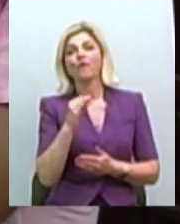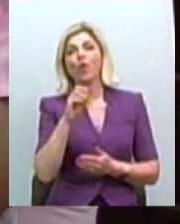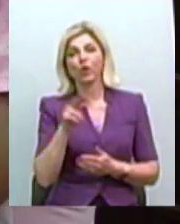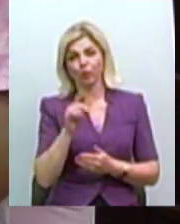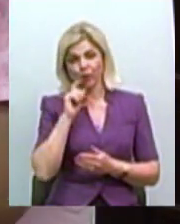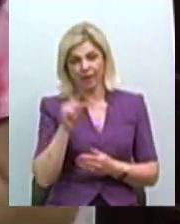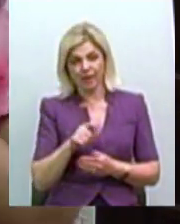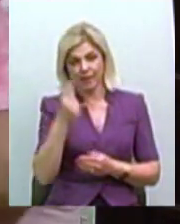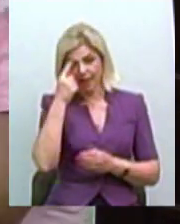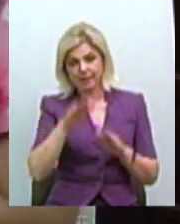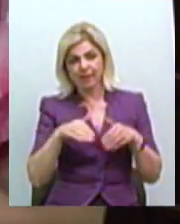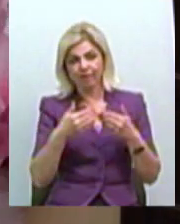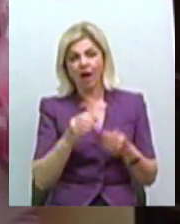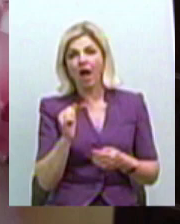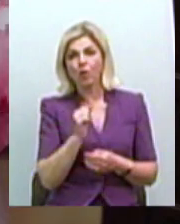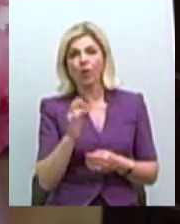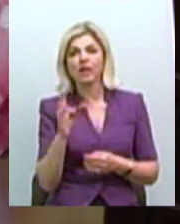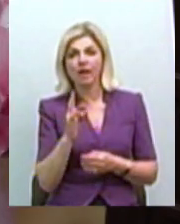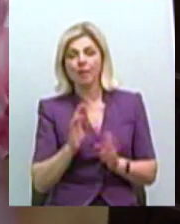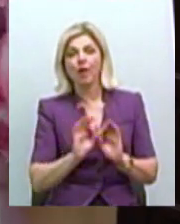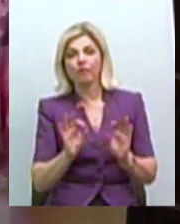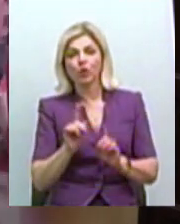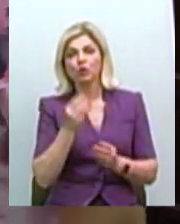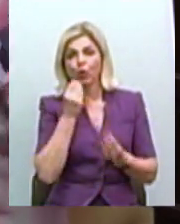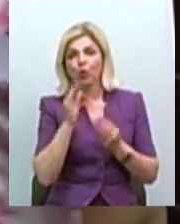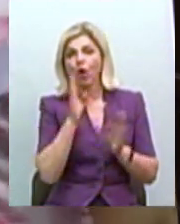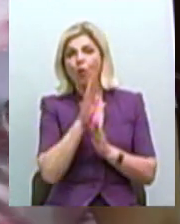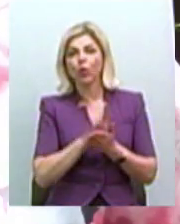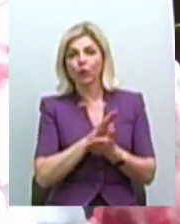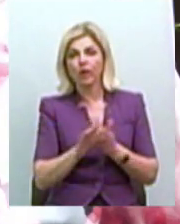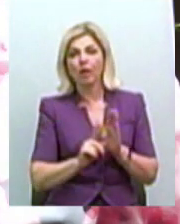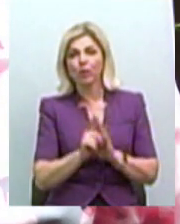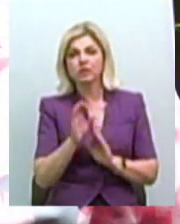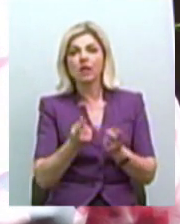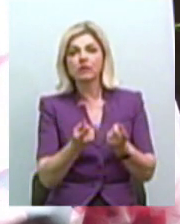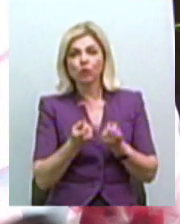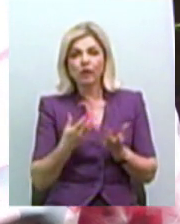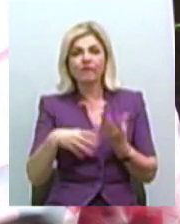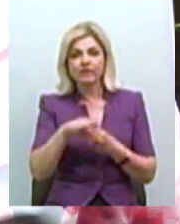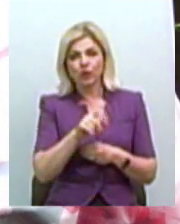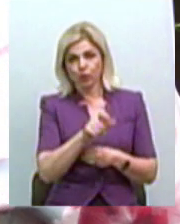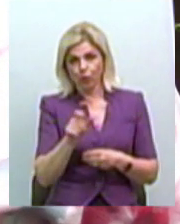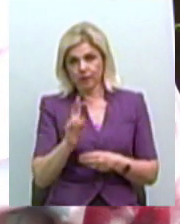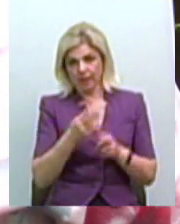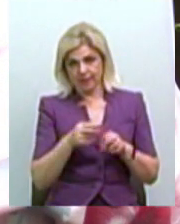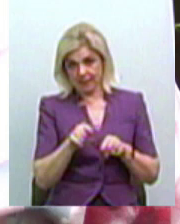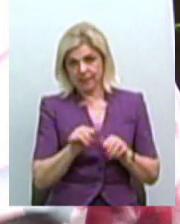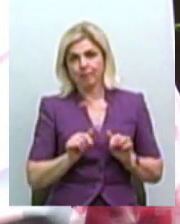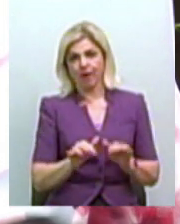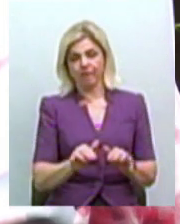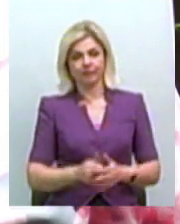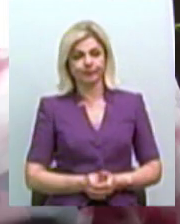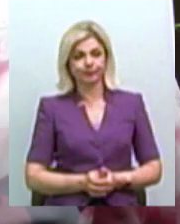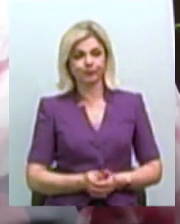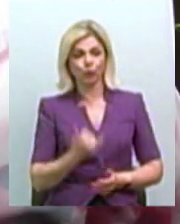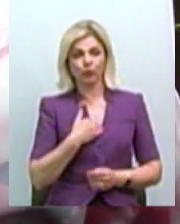Ініціаторка заходу Альона Нілєпова зазначила, що покращення екології починається із залучення усіх людей до цієї справи. У нас